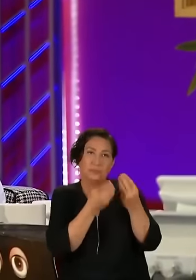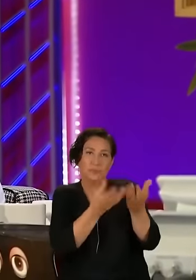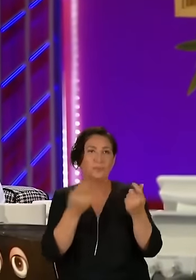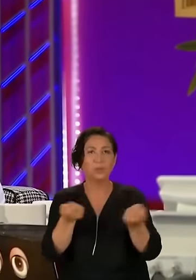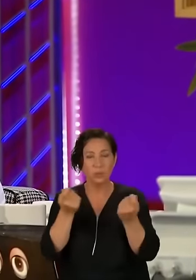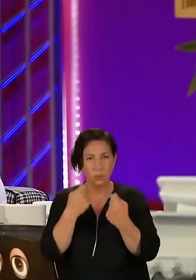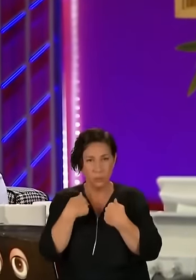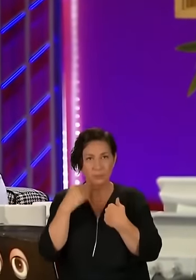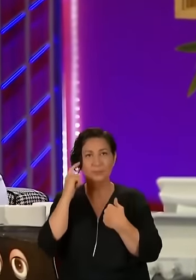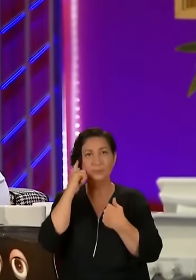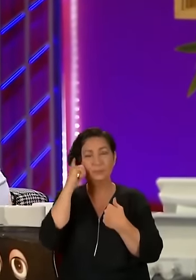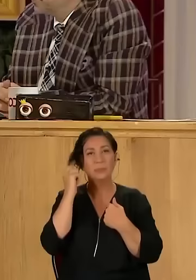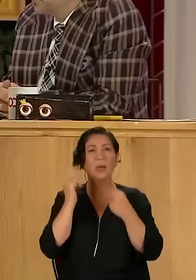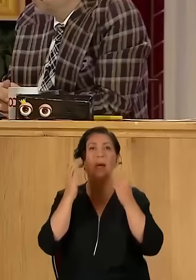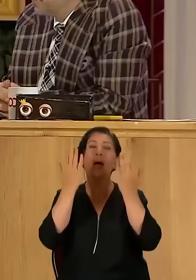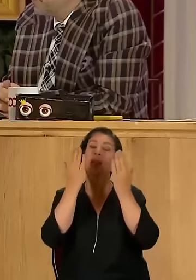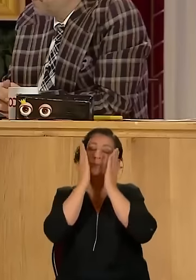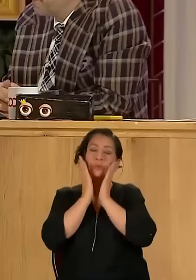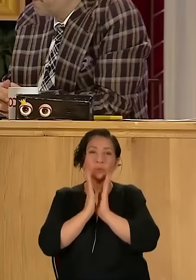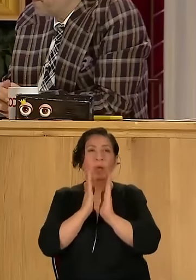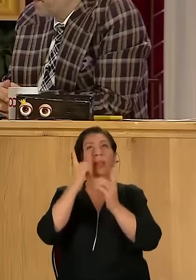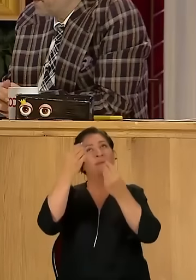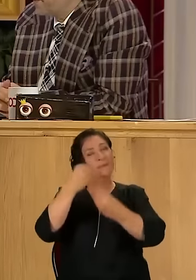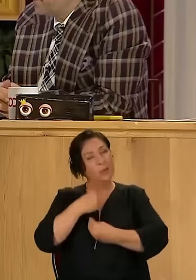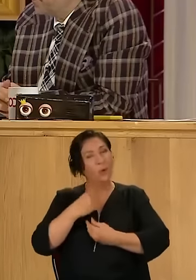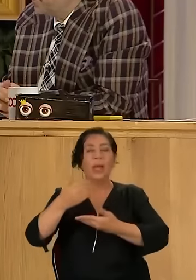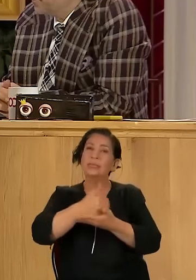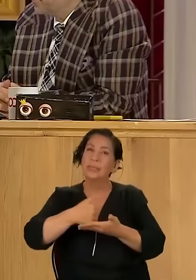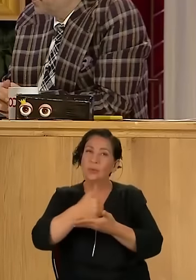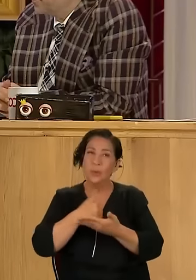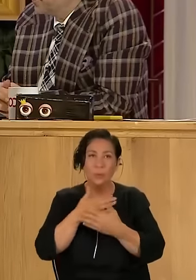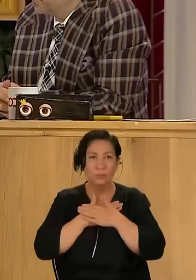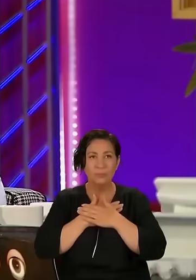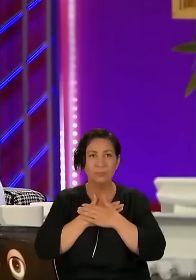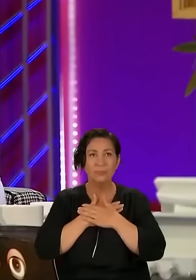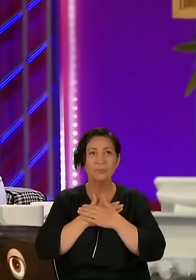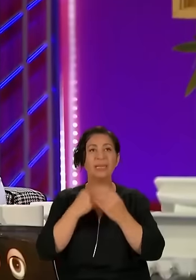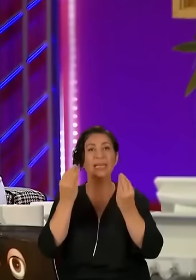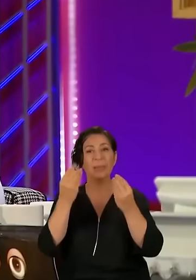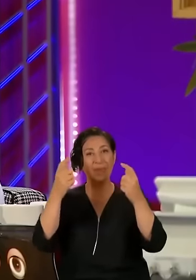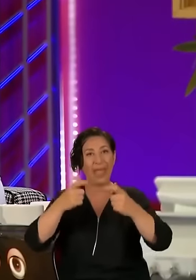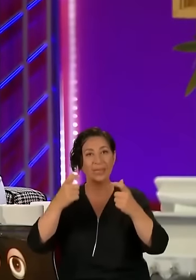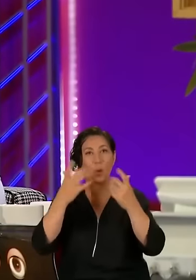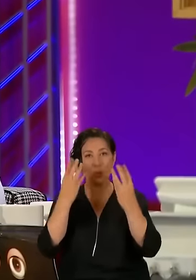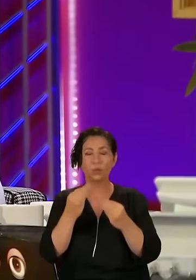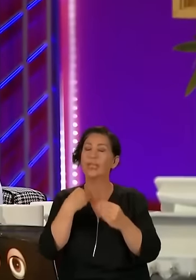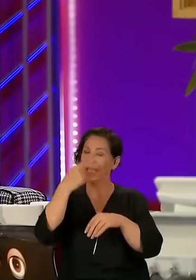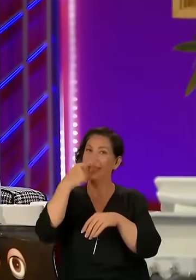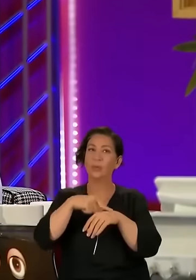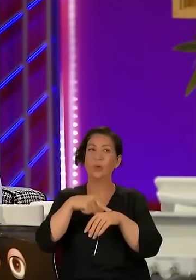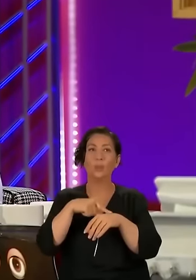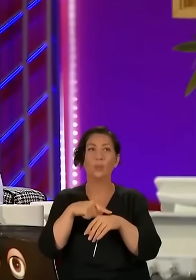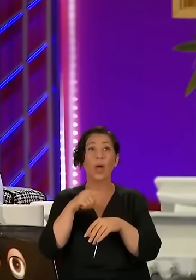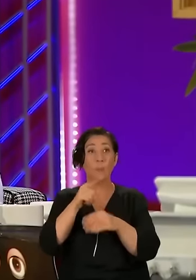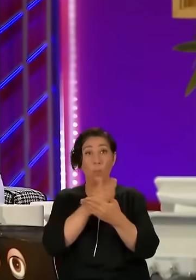olmaya çalışıyorum. Allah bir şekilde veriyor, kazanıyoruz. iyi bir yerde olduğuma kanaat getiriyorum.